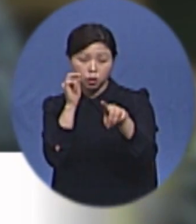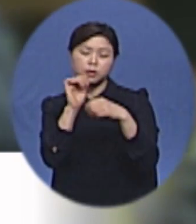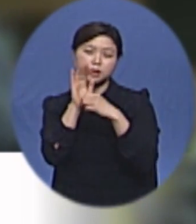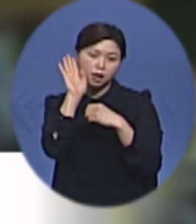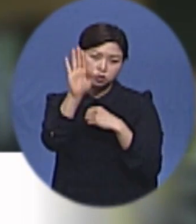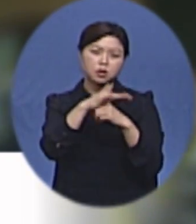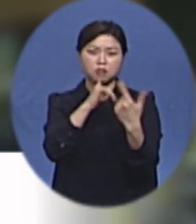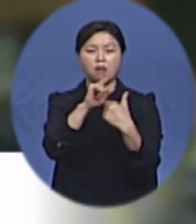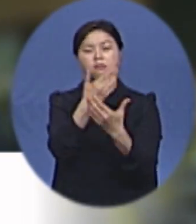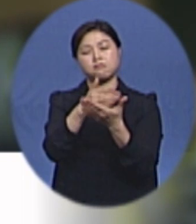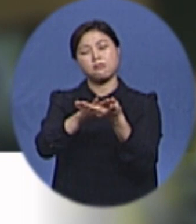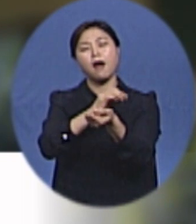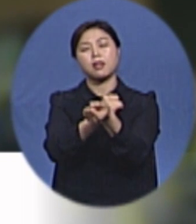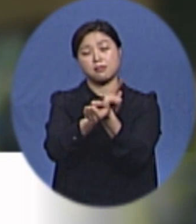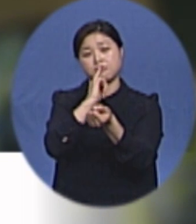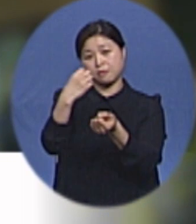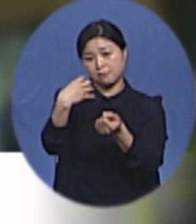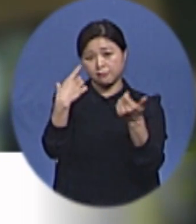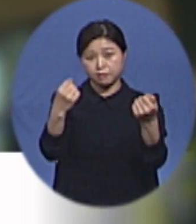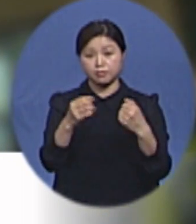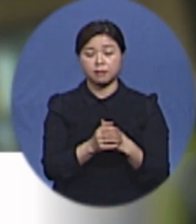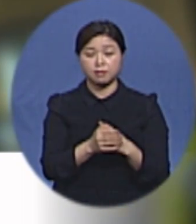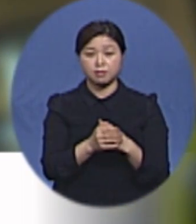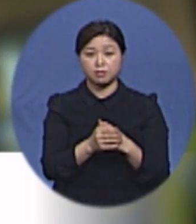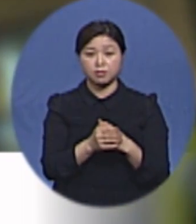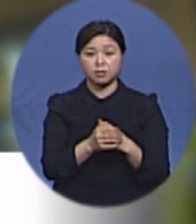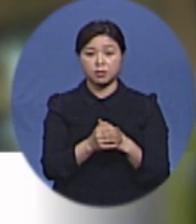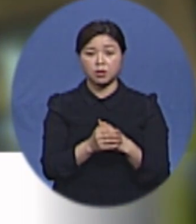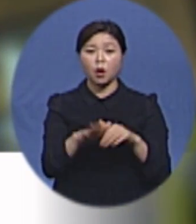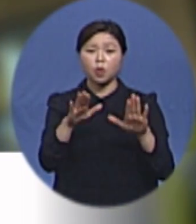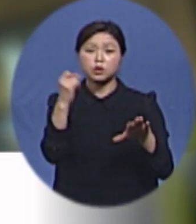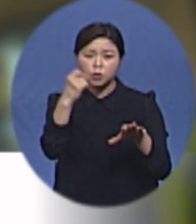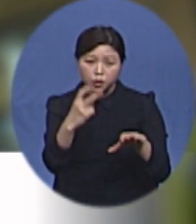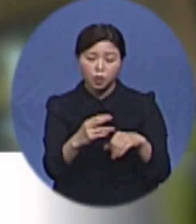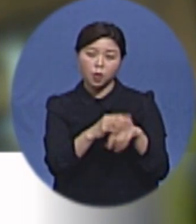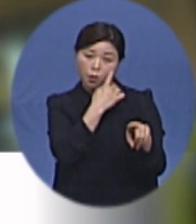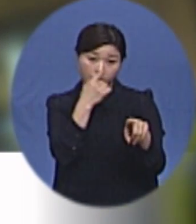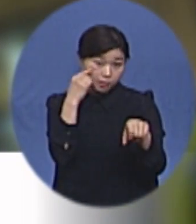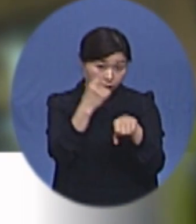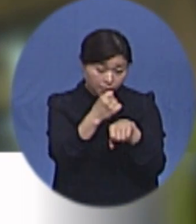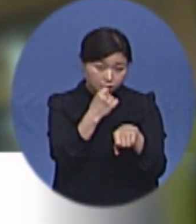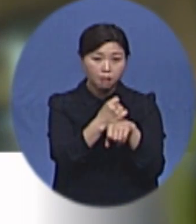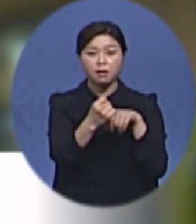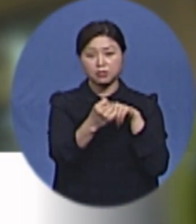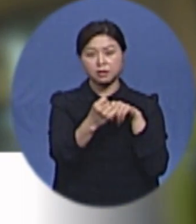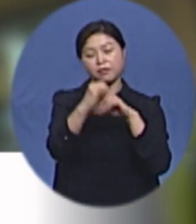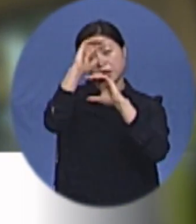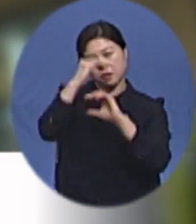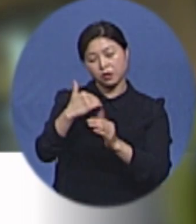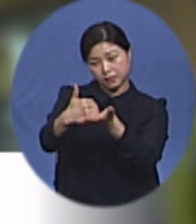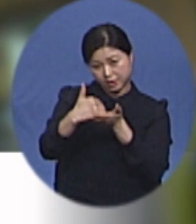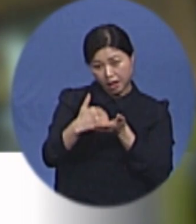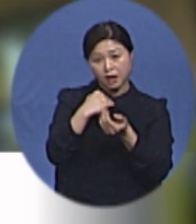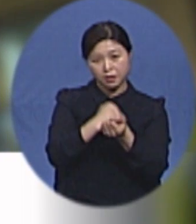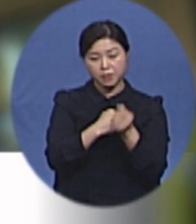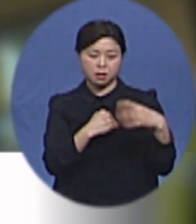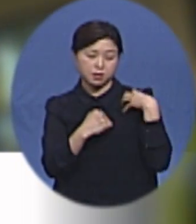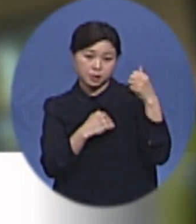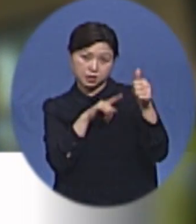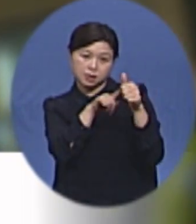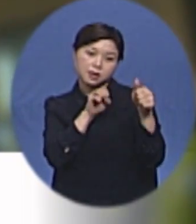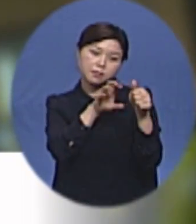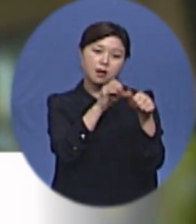이제 고치신다고. 오늘 또 이렇게 다시 또 체크해가지고 지적된 사항을 저희 주시면 저희가 전달이나